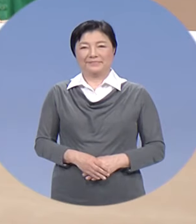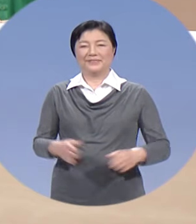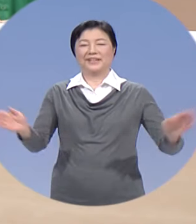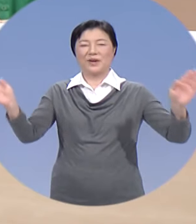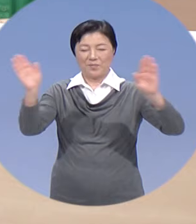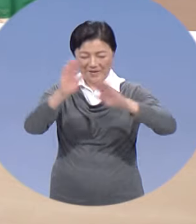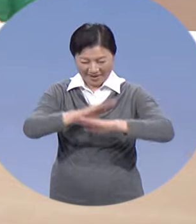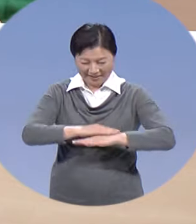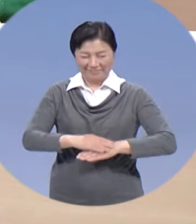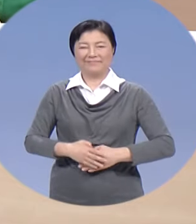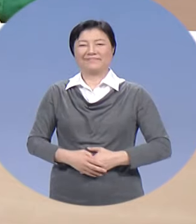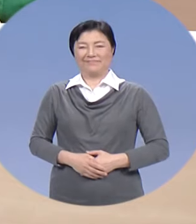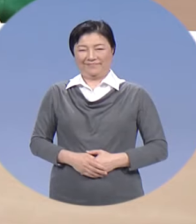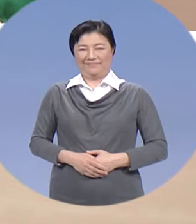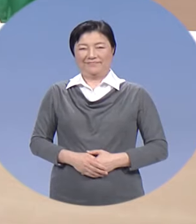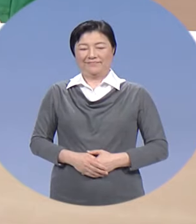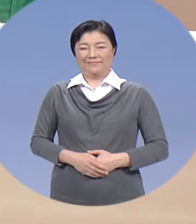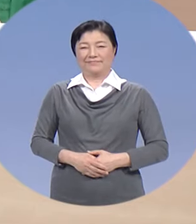こんばんは。